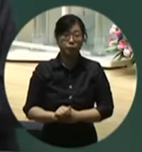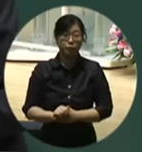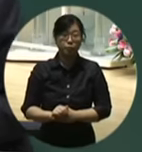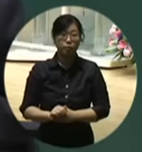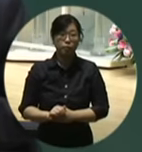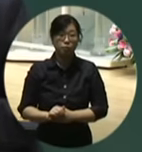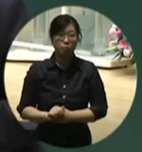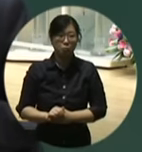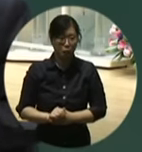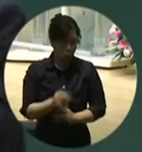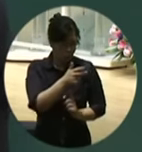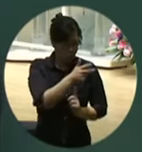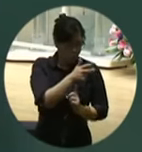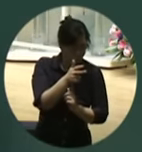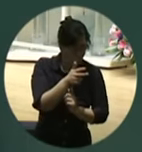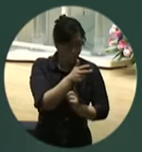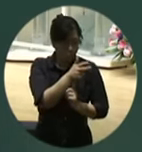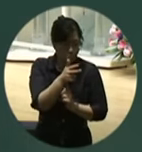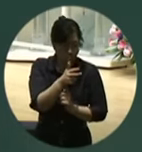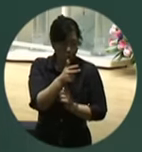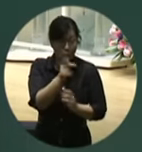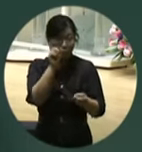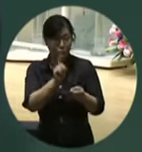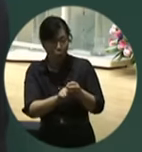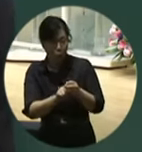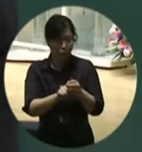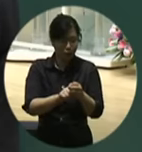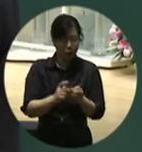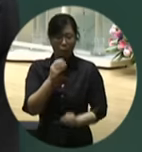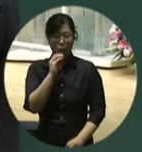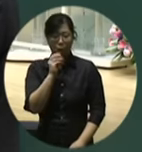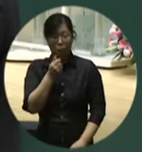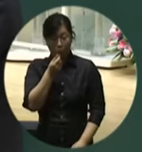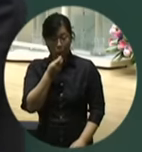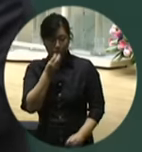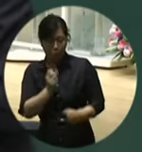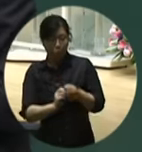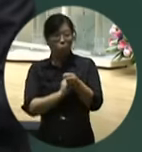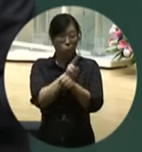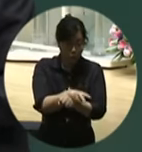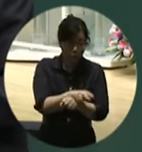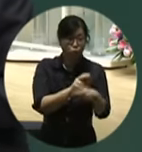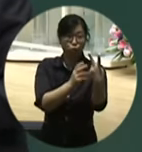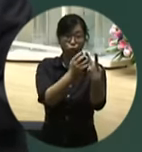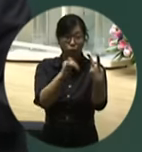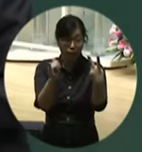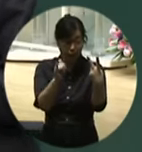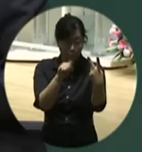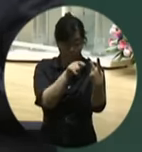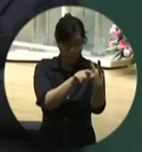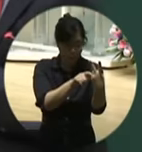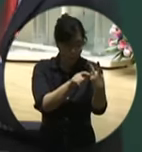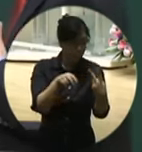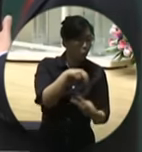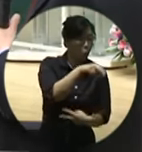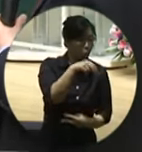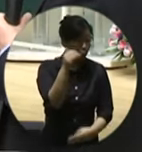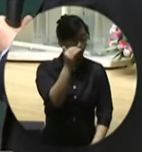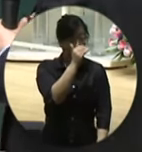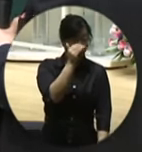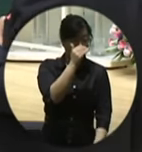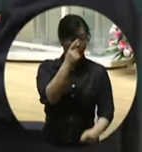오늘 여호수아 2장 1절에 보니까 기생 라합의 집에 유숙했다. So in Joshua chapter